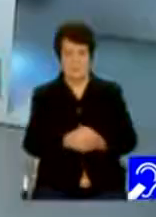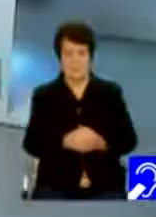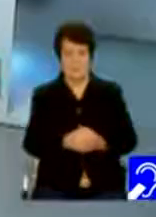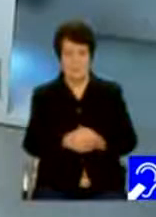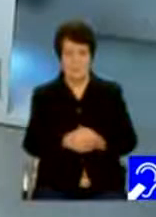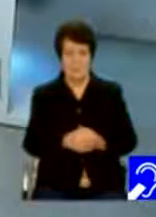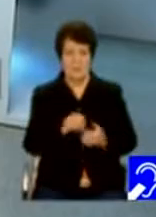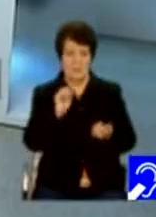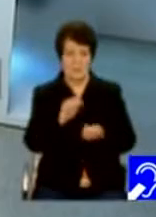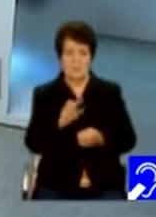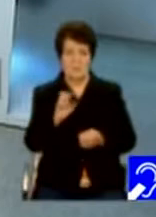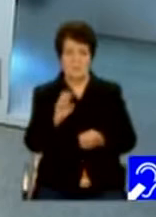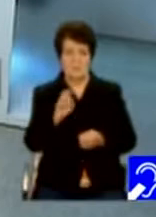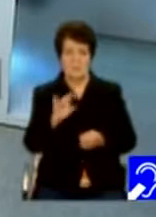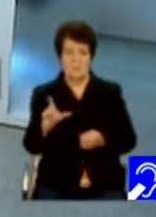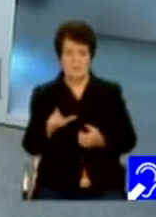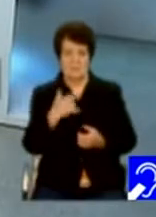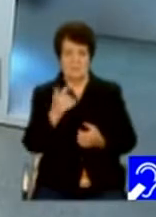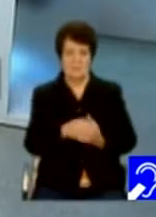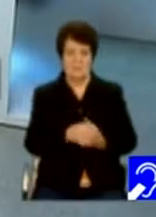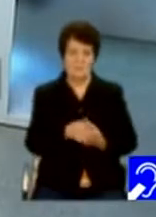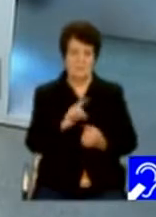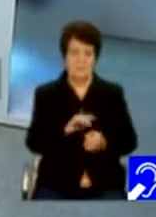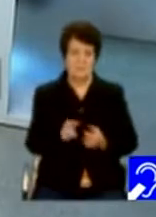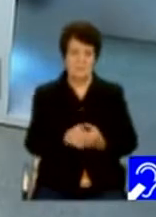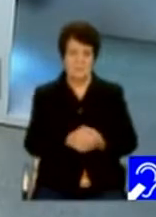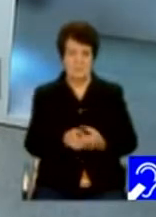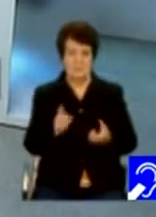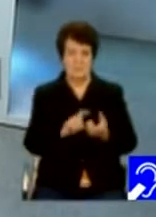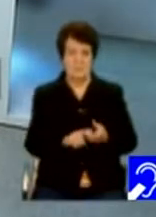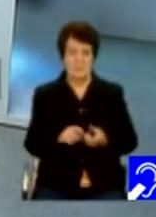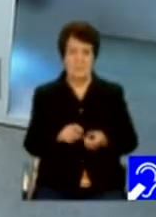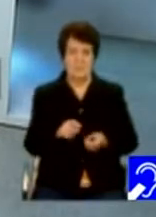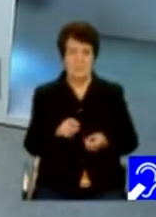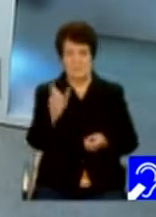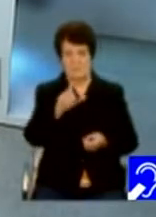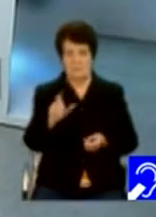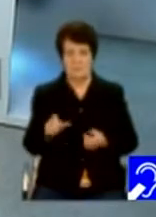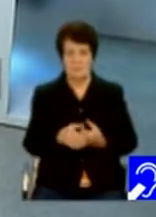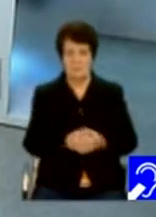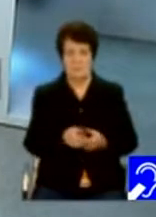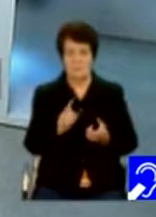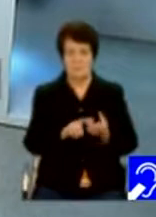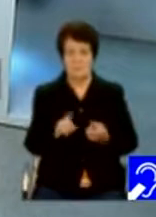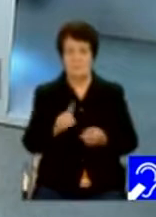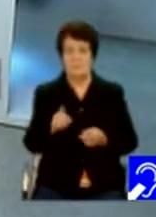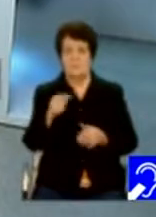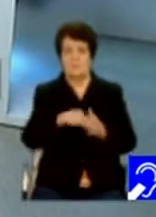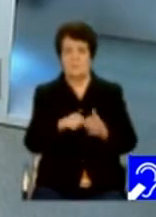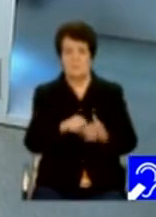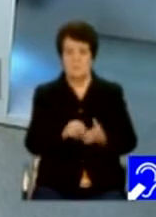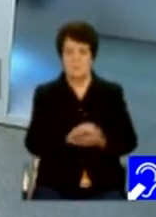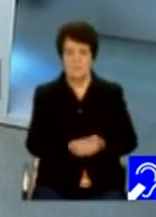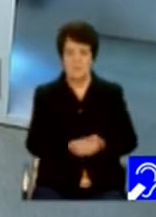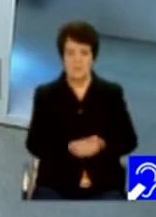de țigări și contrabandă. Deci, eu vreau să vă zic... Încă unul, traficul de ființe umane. O să vă explic asta pe urmă ce înseamnă asta. Deci, în mod